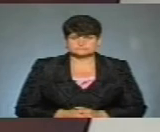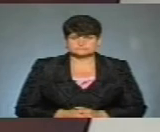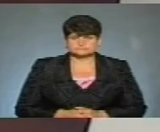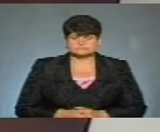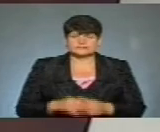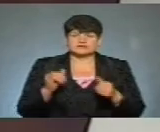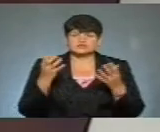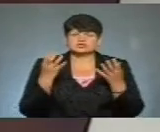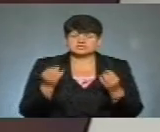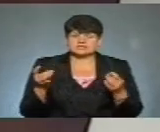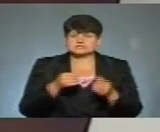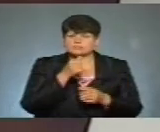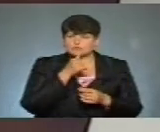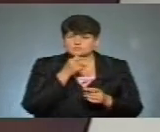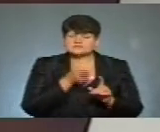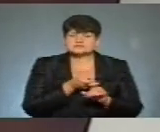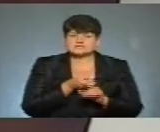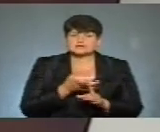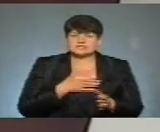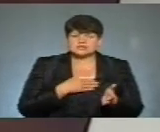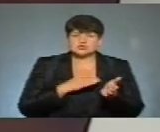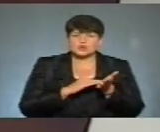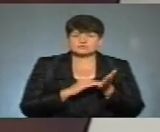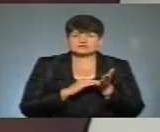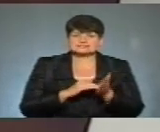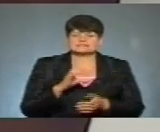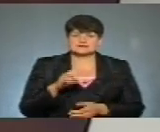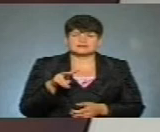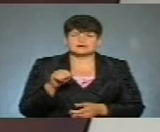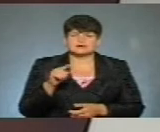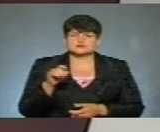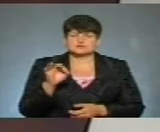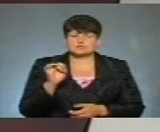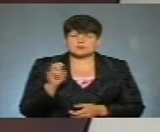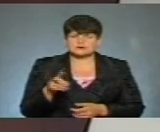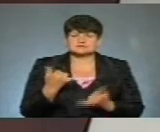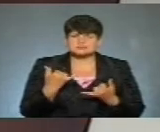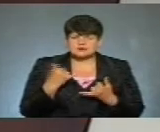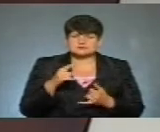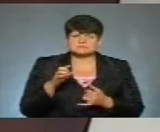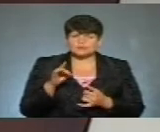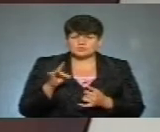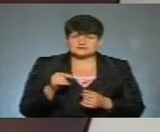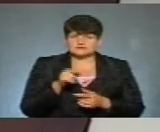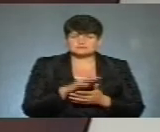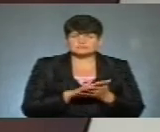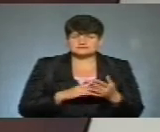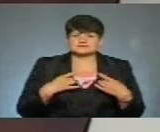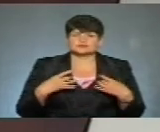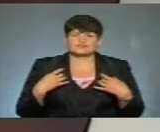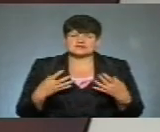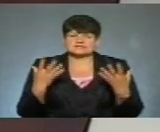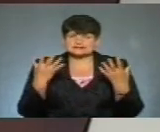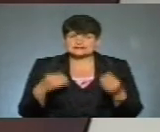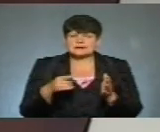І ще раз спробуємо зв'язатися з нашою кореспондентською Світланою Лазорик. Зараз вона у Зборові. Нагадаю, там триває святкування Дня